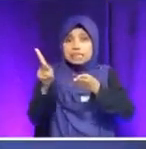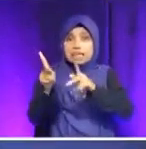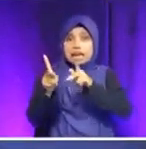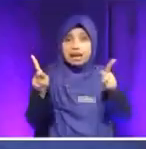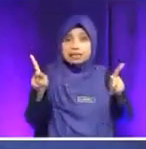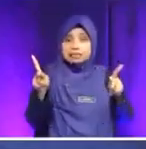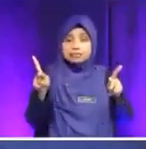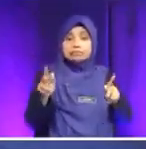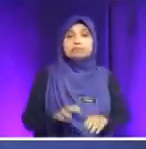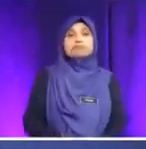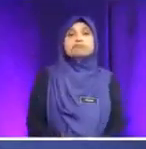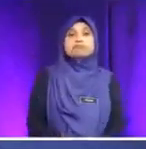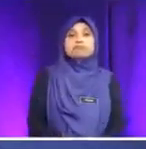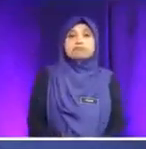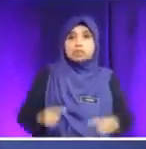Okey, seperti ini.